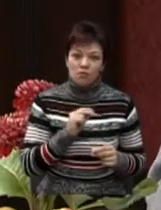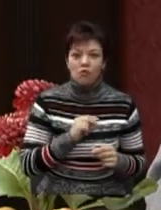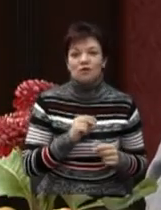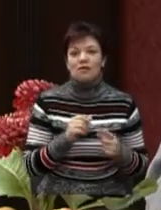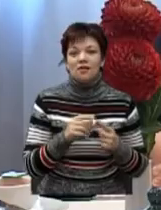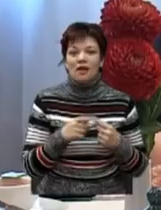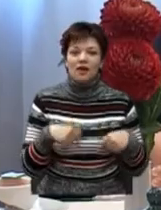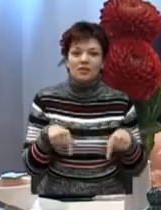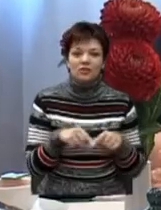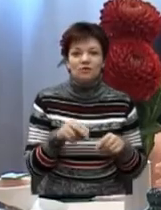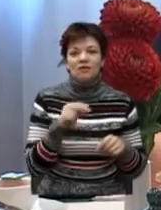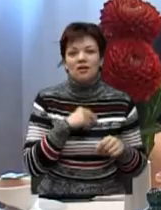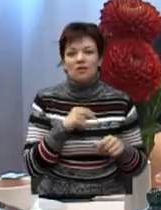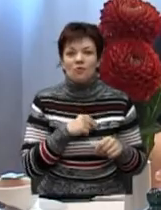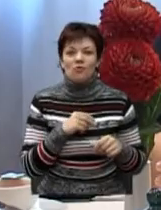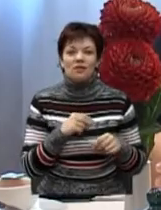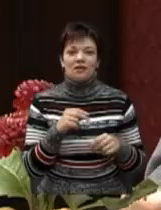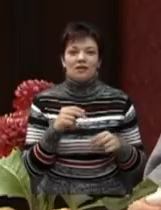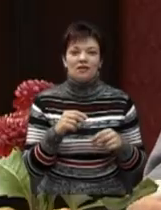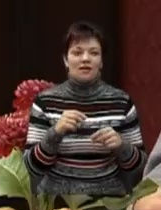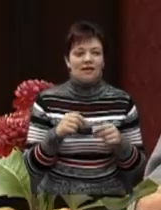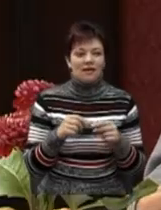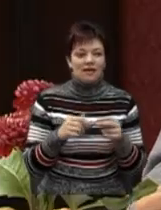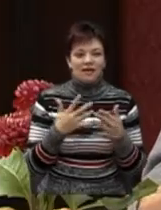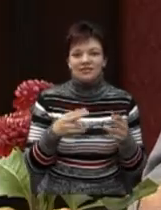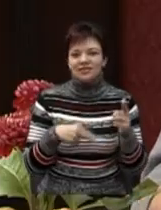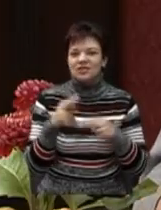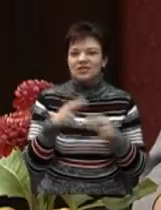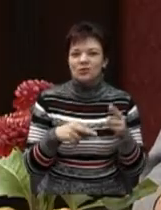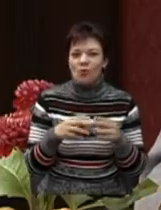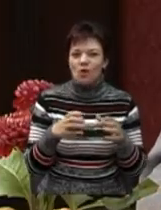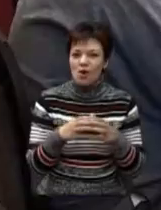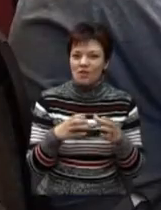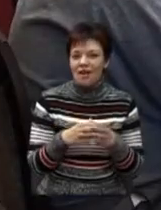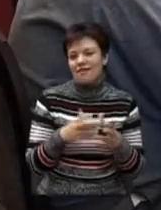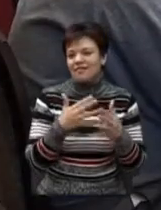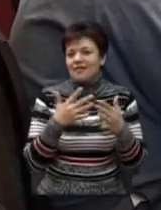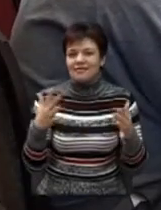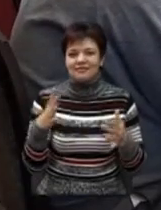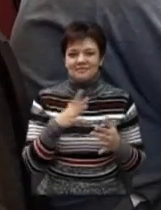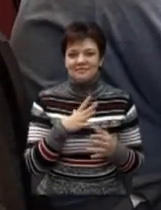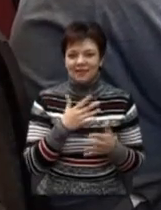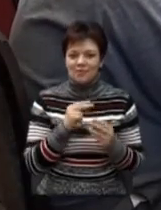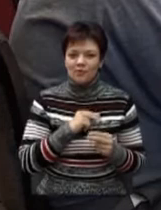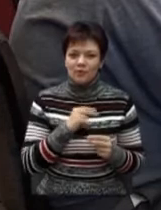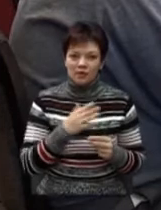тогда, учился организовывать работу, был командиром стройотряда. Год с лишним работал в Харьковском НИИ охраны, вот на Бакулина